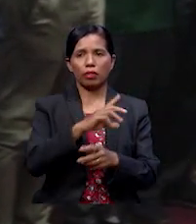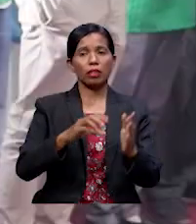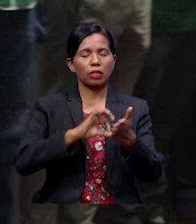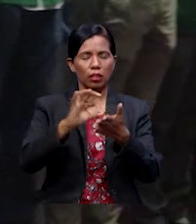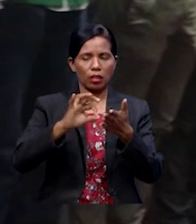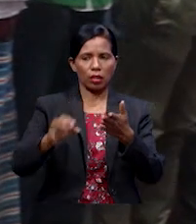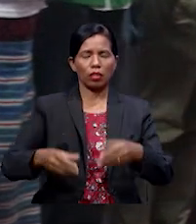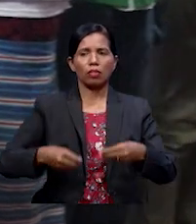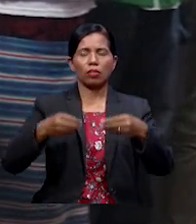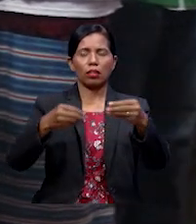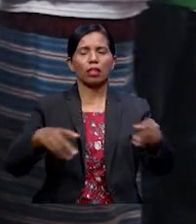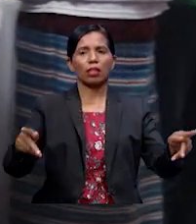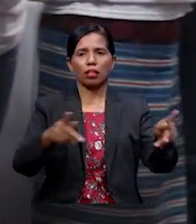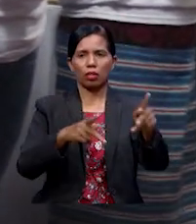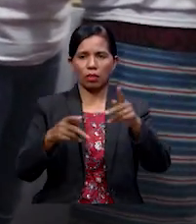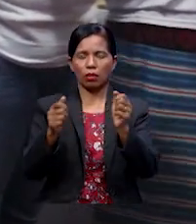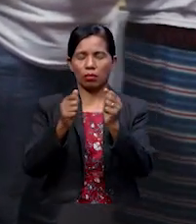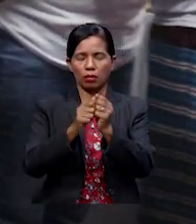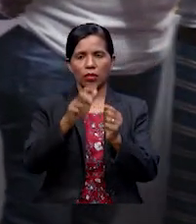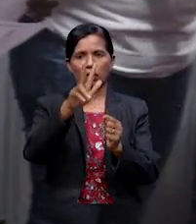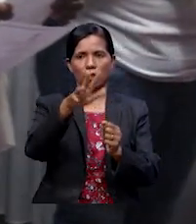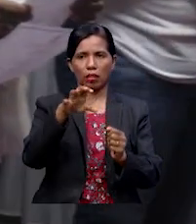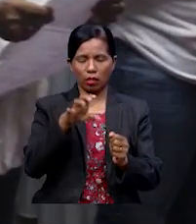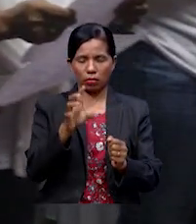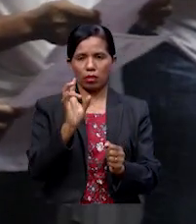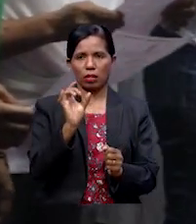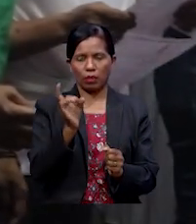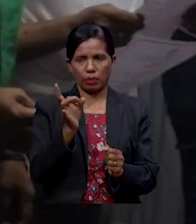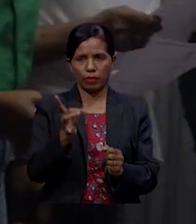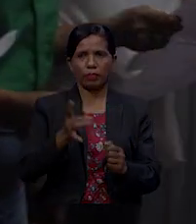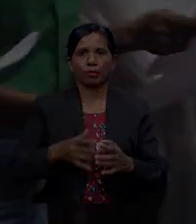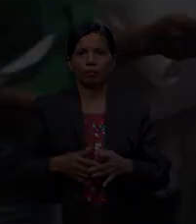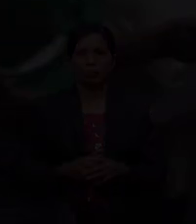libur profesional hamutuk atustolu walonulung. Jimmy Fernandez, GMN.